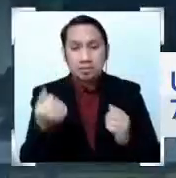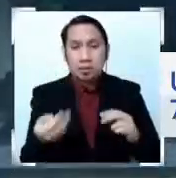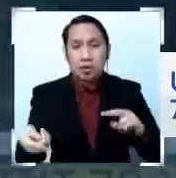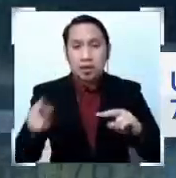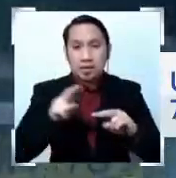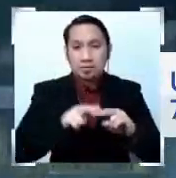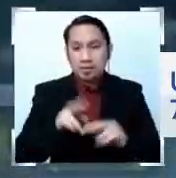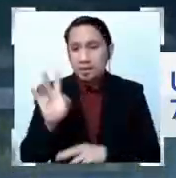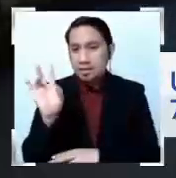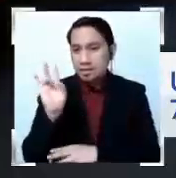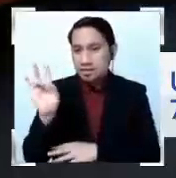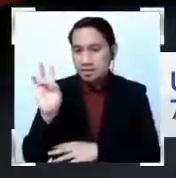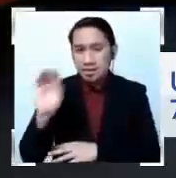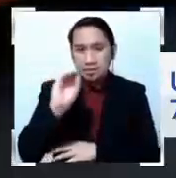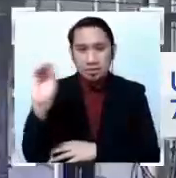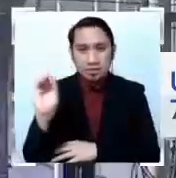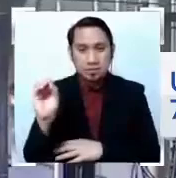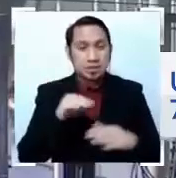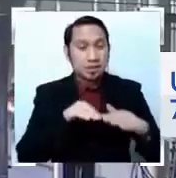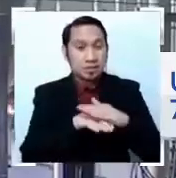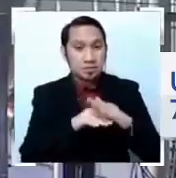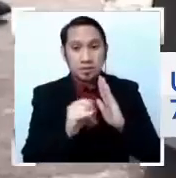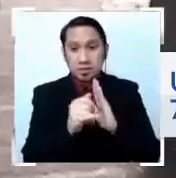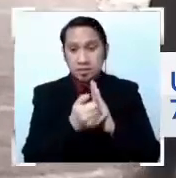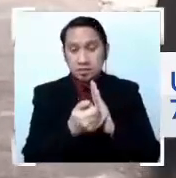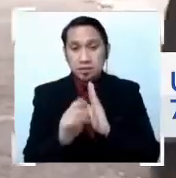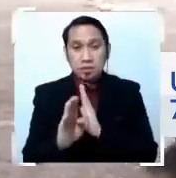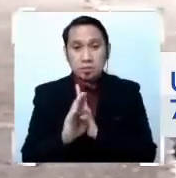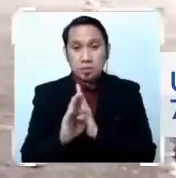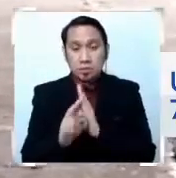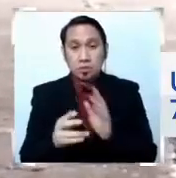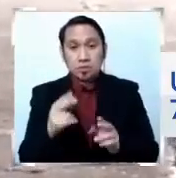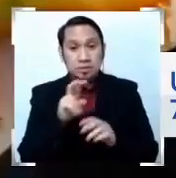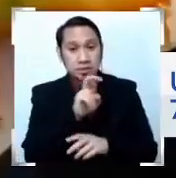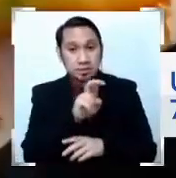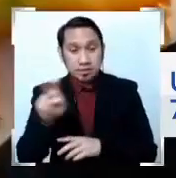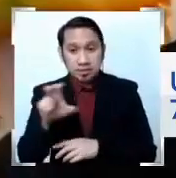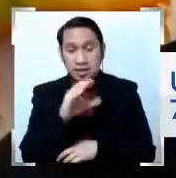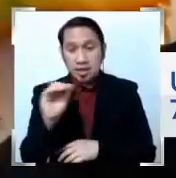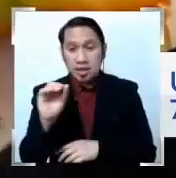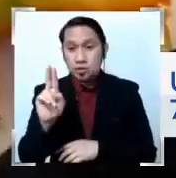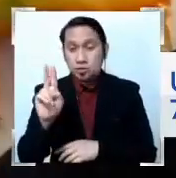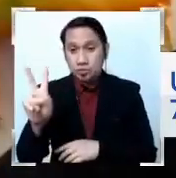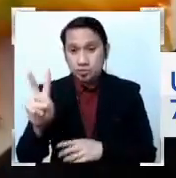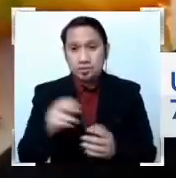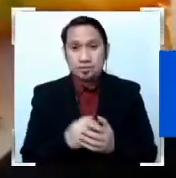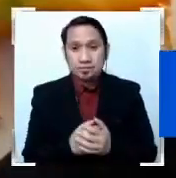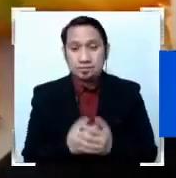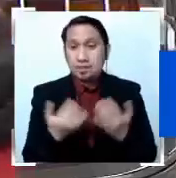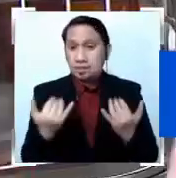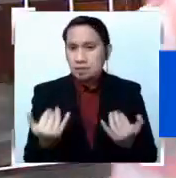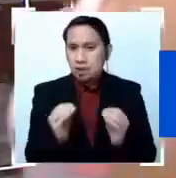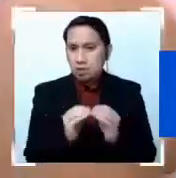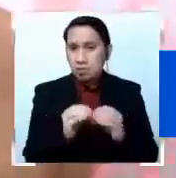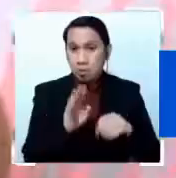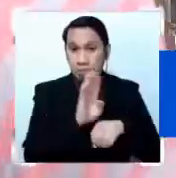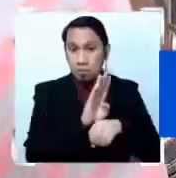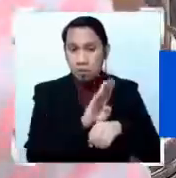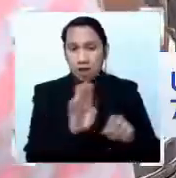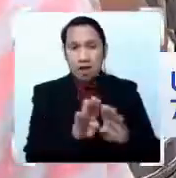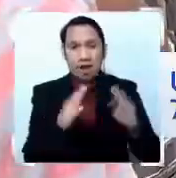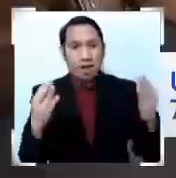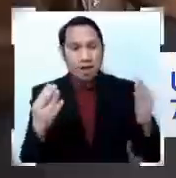70% sa mga jeepney, bus, railway system, pati sa UV Express. Kapag mas maraming businesses yung nag-o-open, mas maraming tao